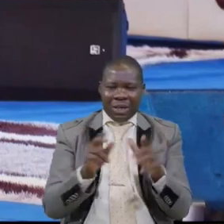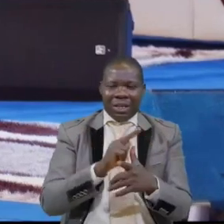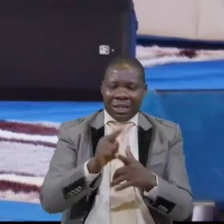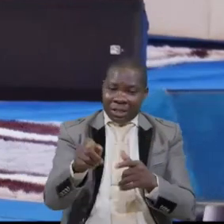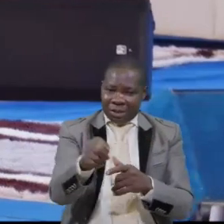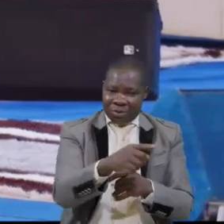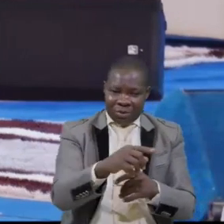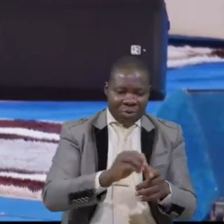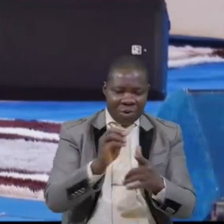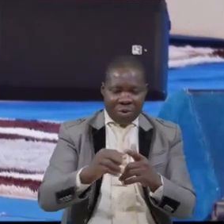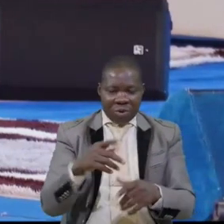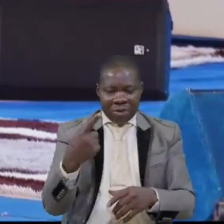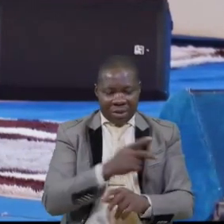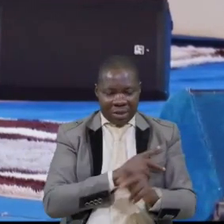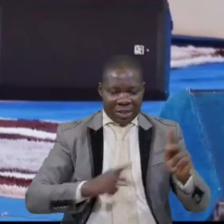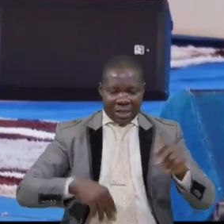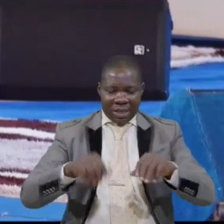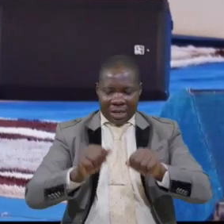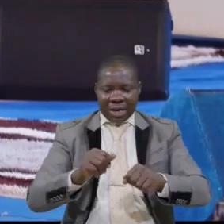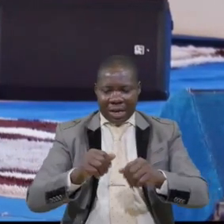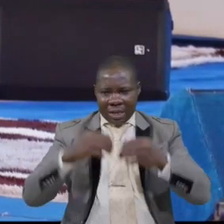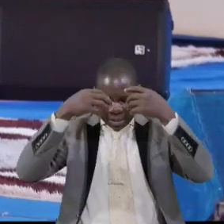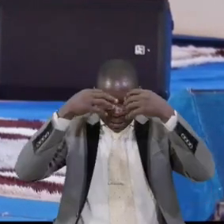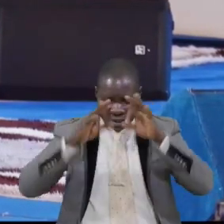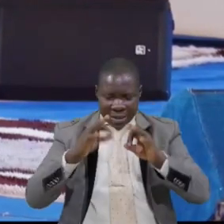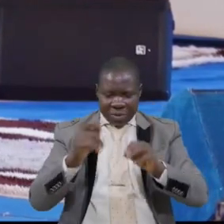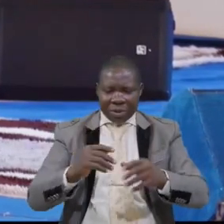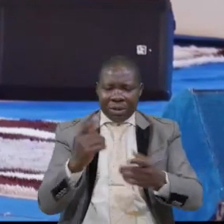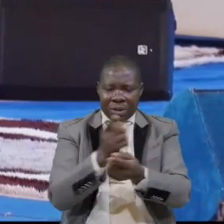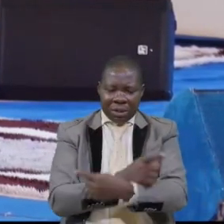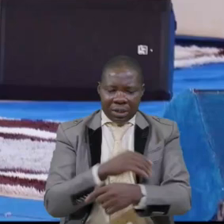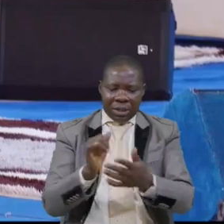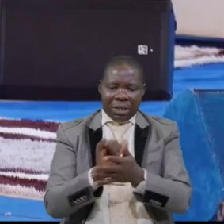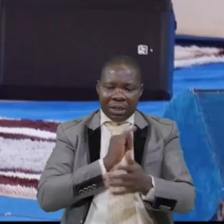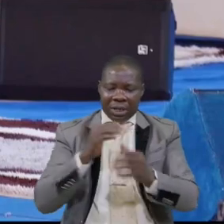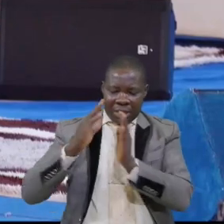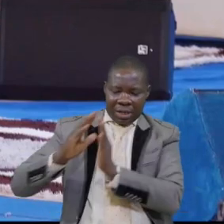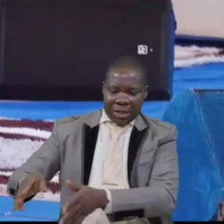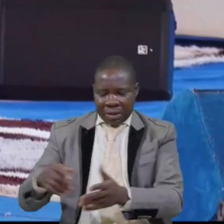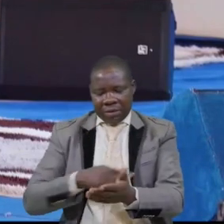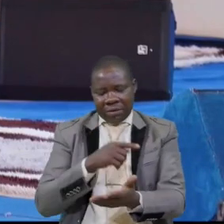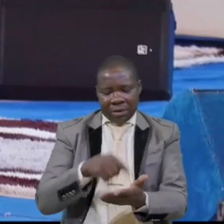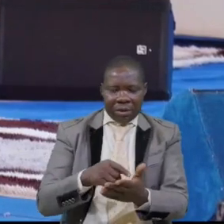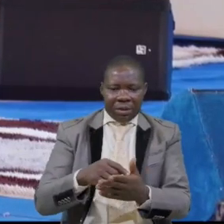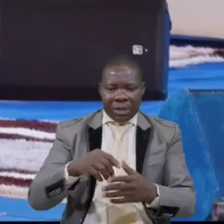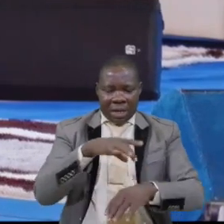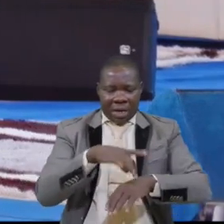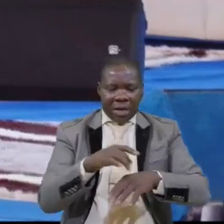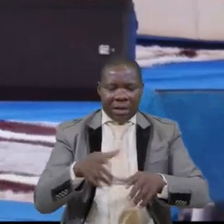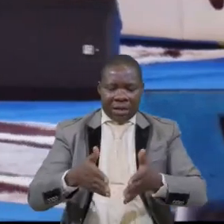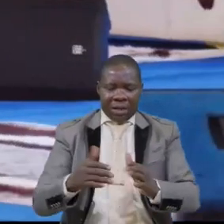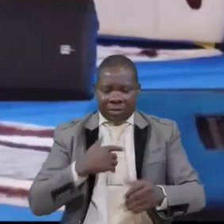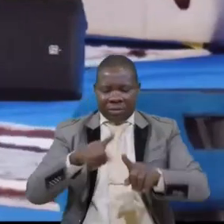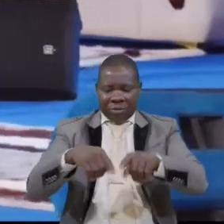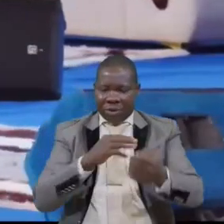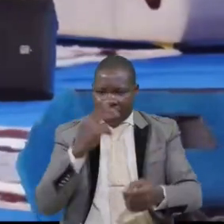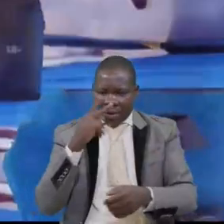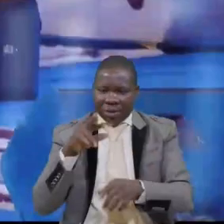ne pouvez pas déterminer le jour où moi je vais quitter cette terre. Laissez-moi voir ce roi-là. Et il est